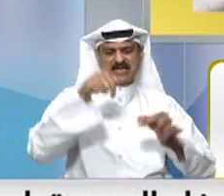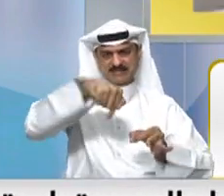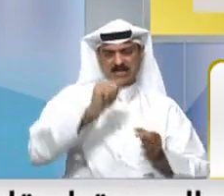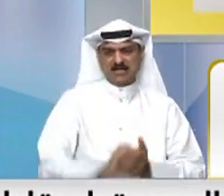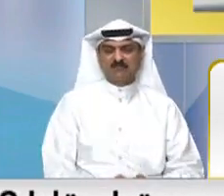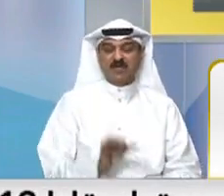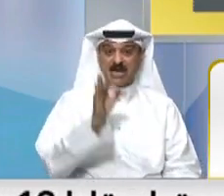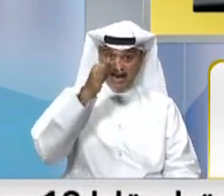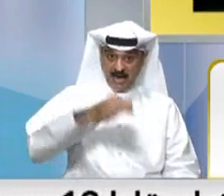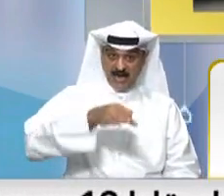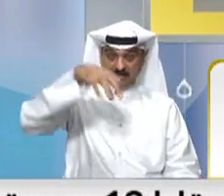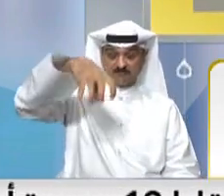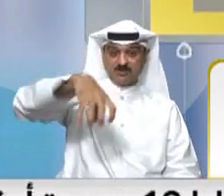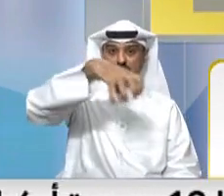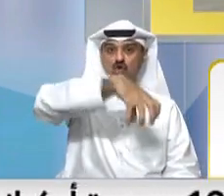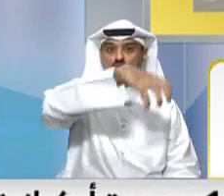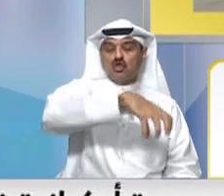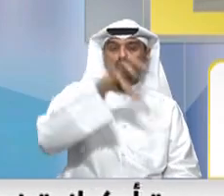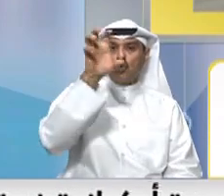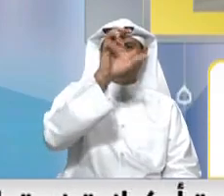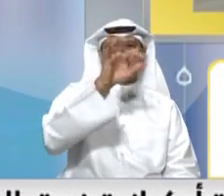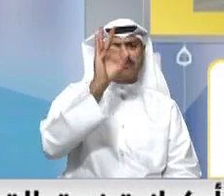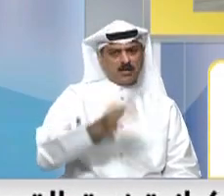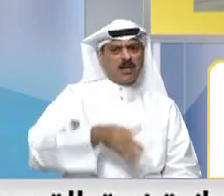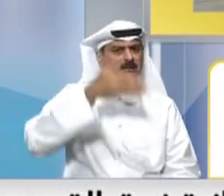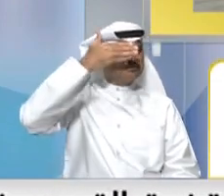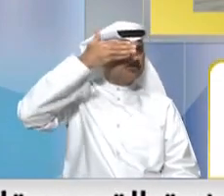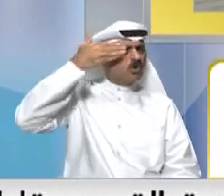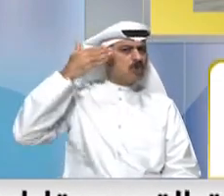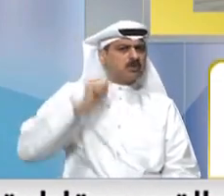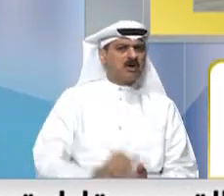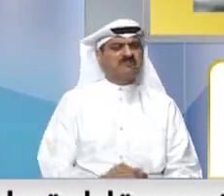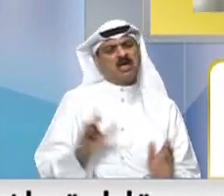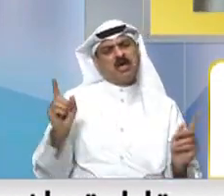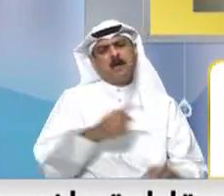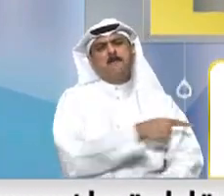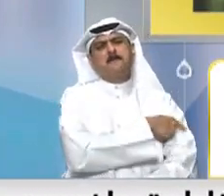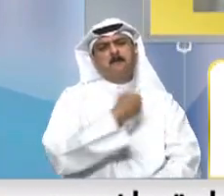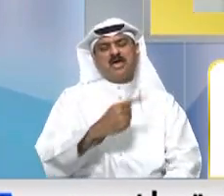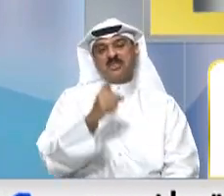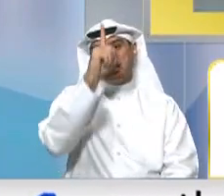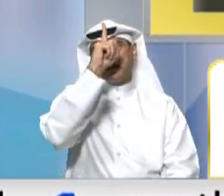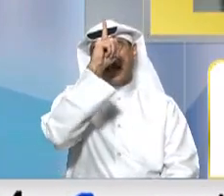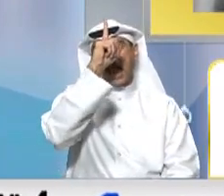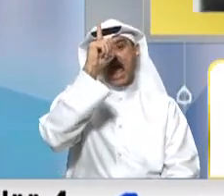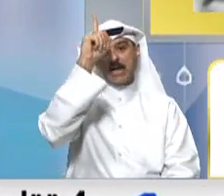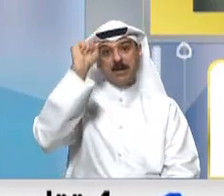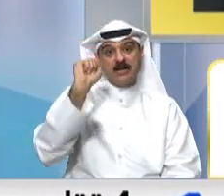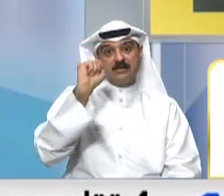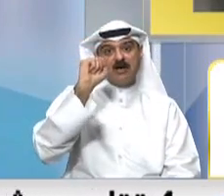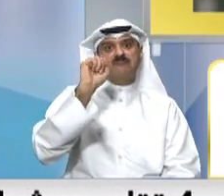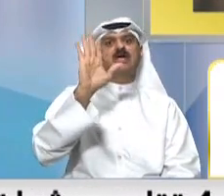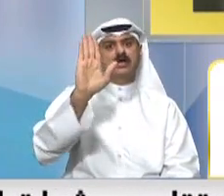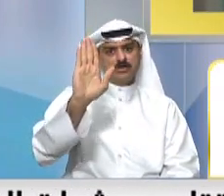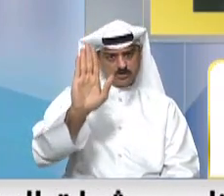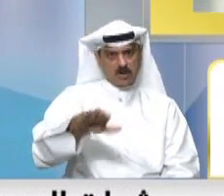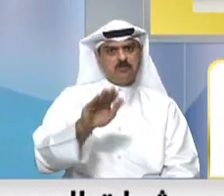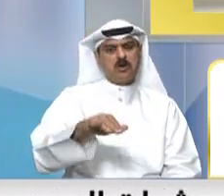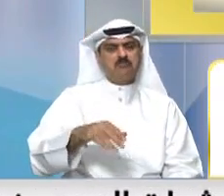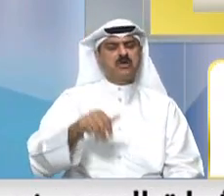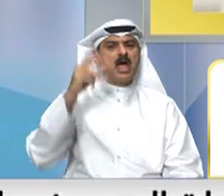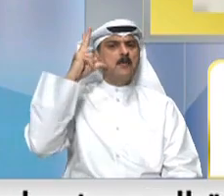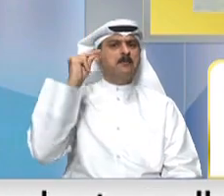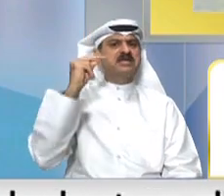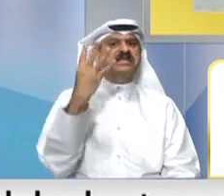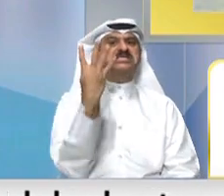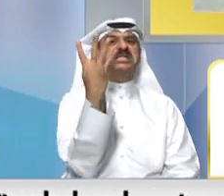إلى خبرات وكفاءات من المهاجرين. ألمانيا على سبيل المثال تحتاج 400,000 مهاجر سنويا حتى يبقى الاقتصاد الألماني